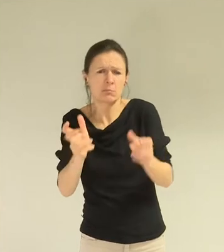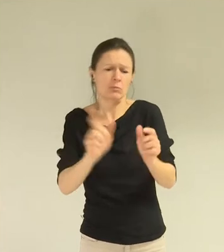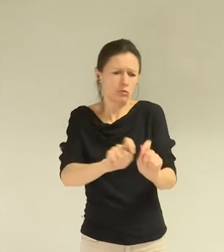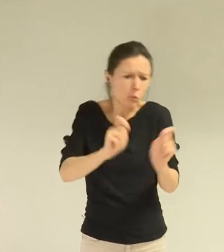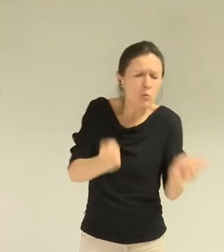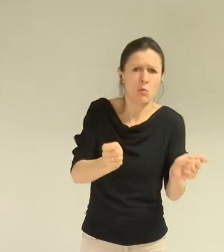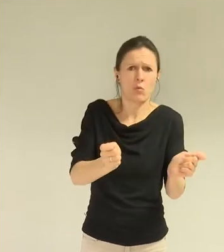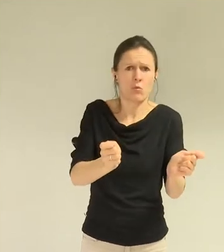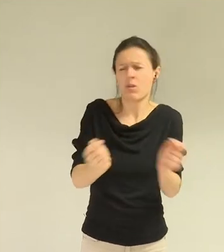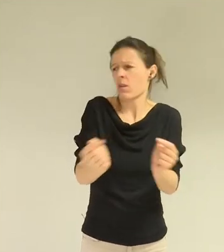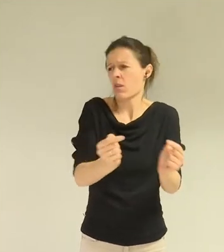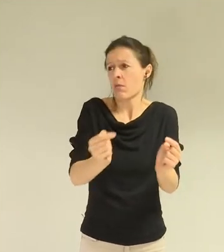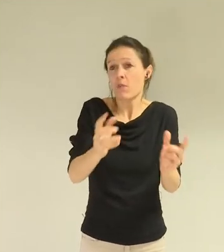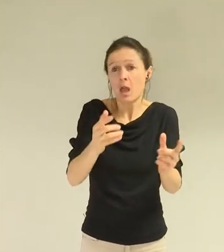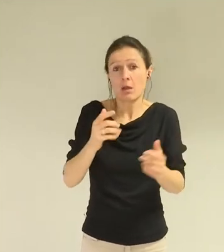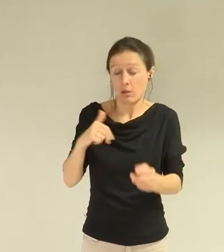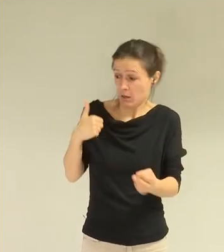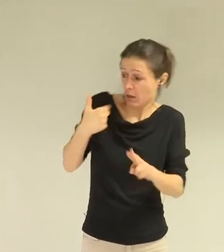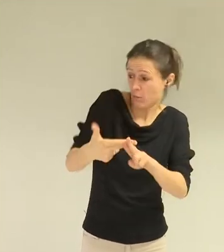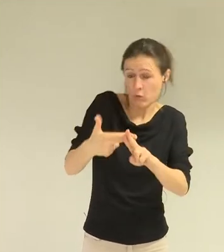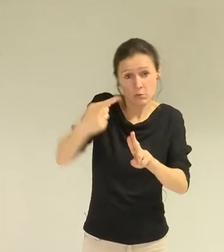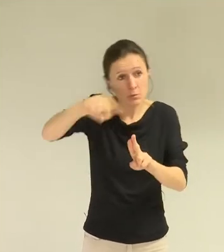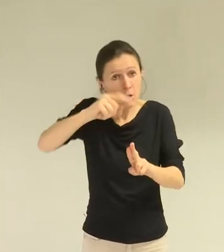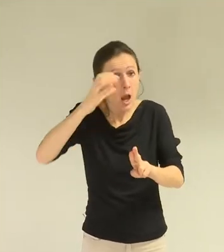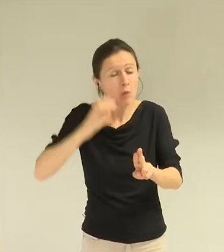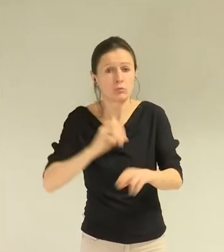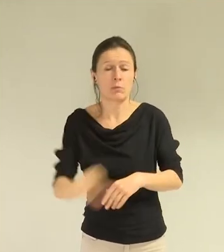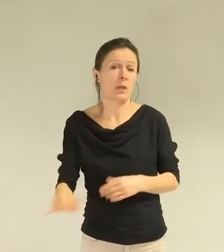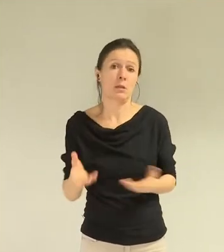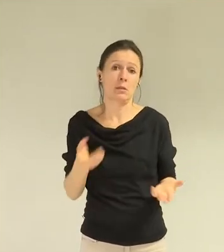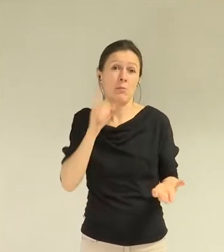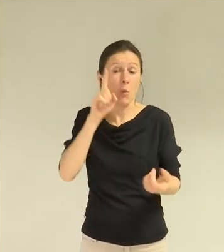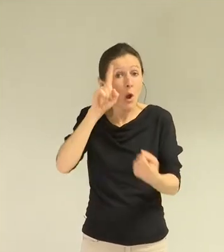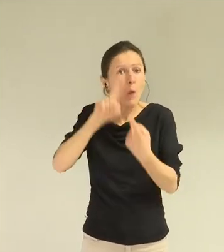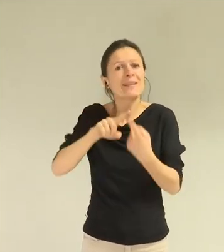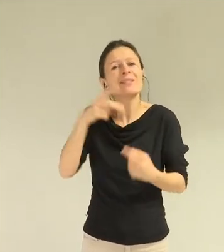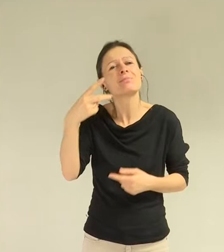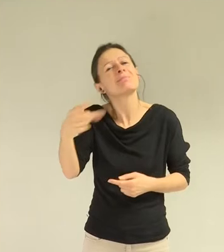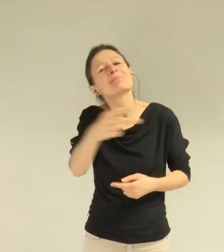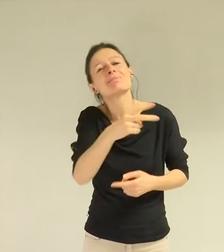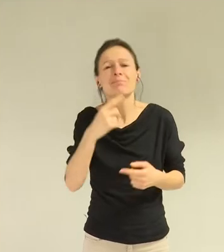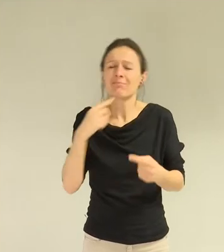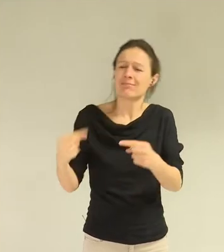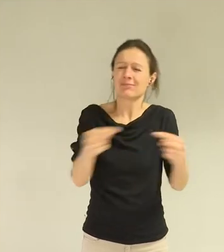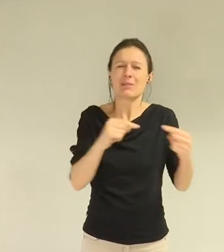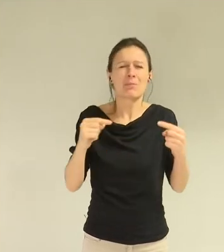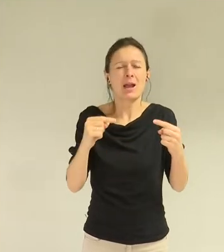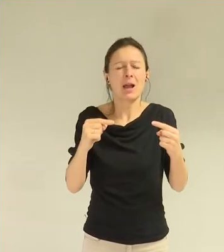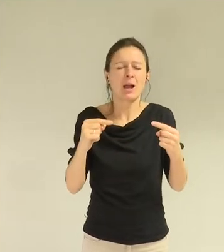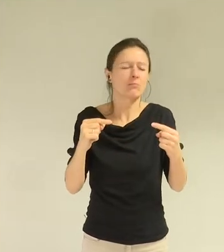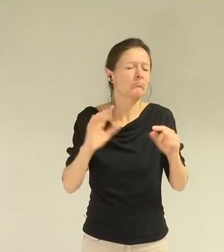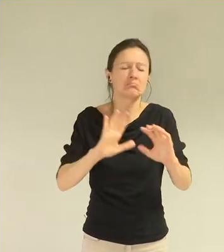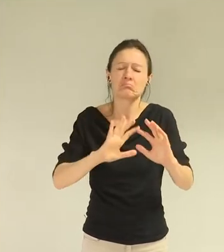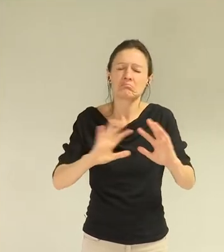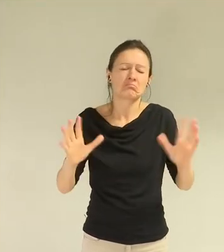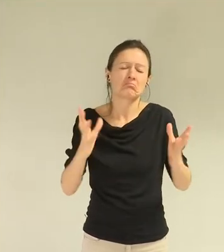réponses apportées car bien sûr votre but n'est pas de sortir de ce débat par le haut mais de